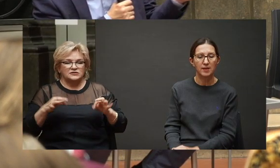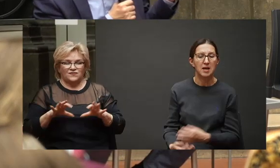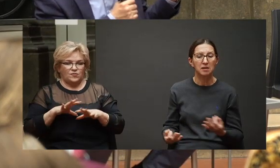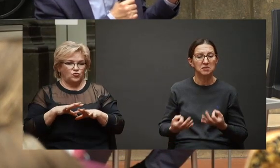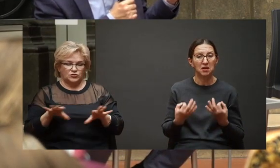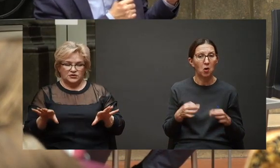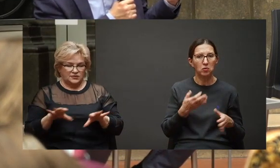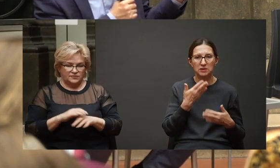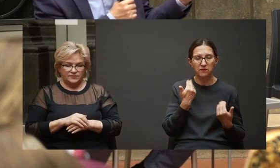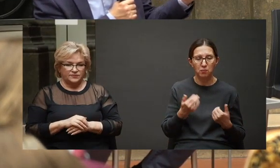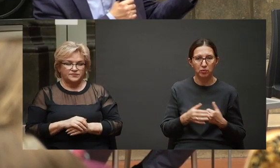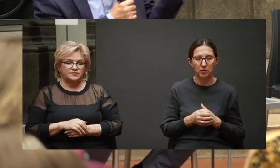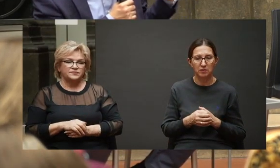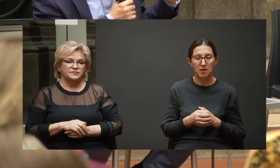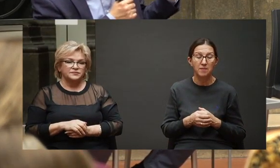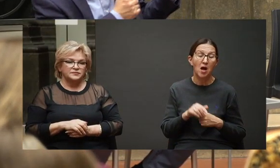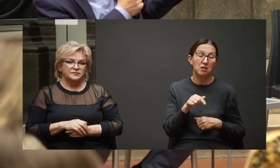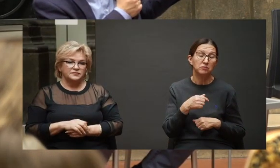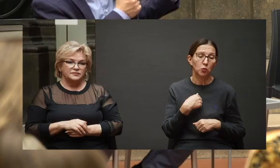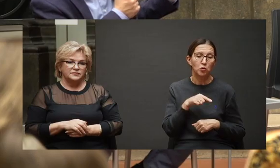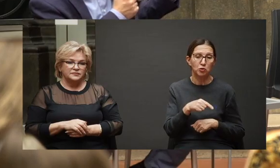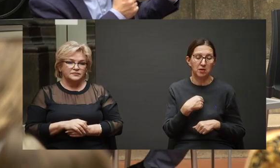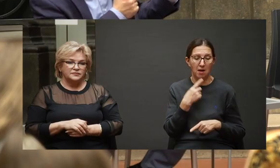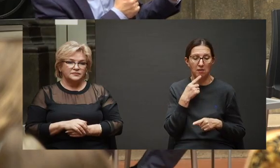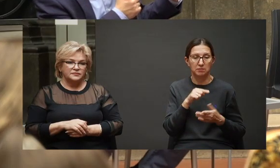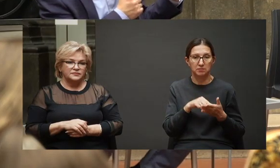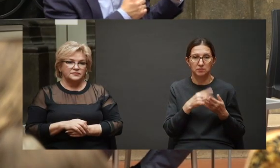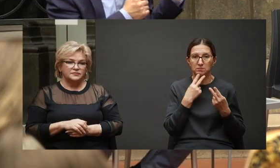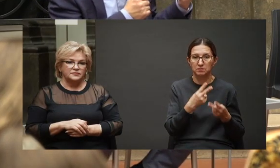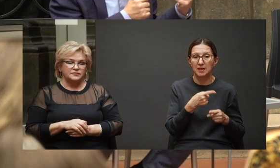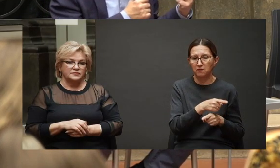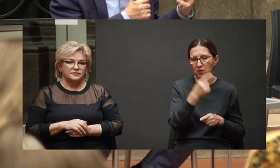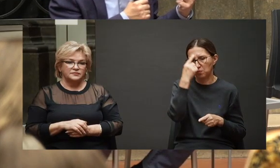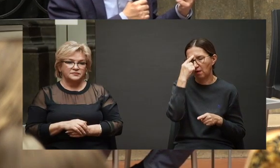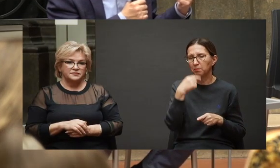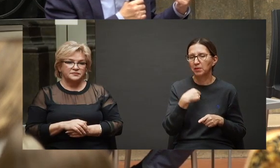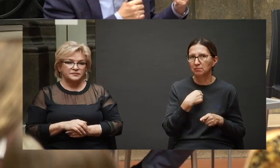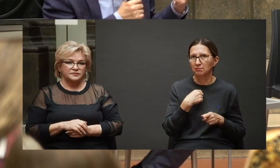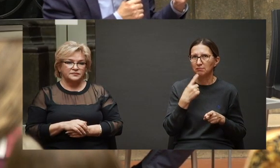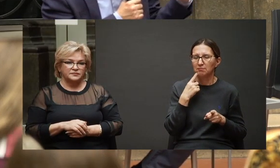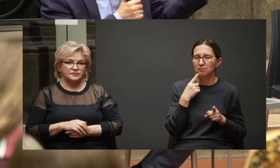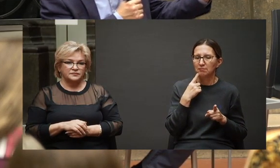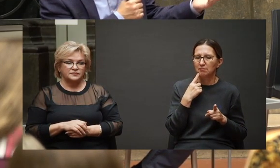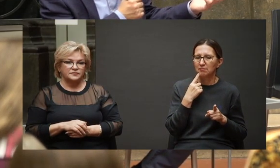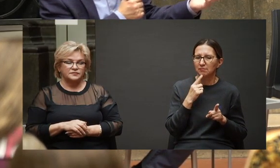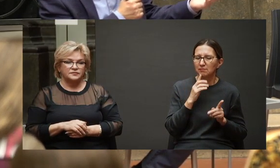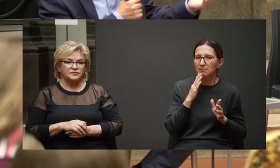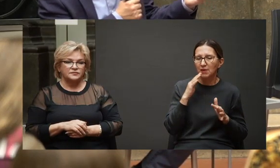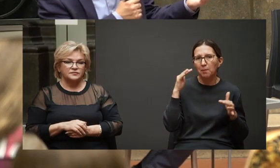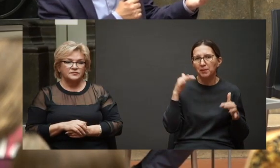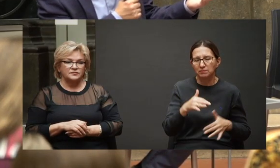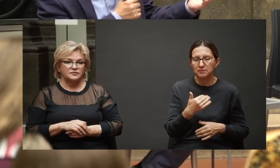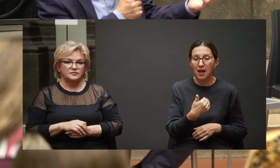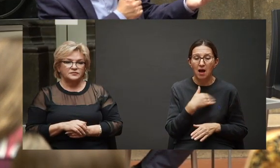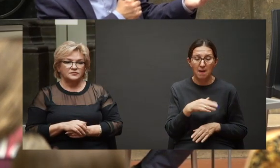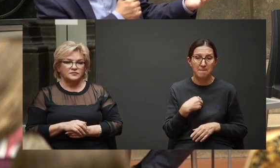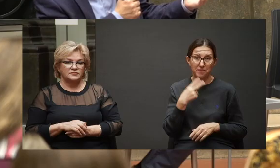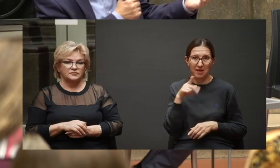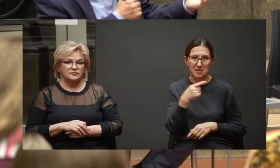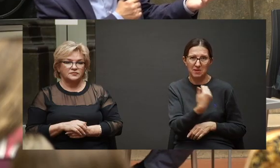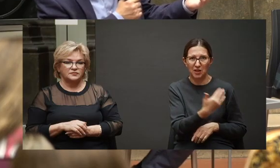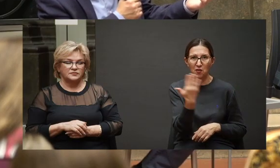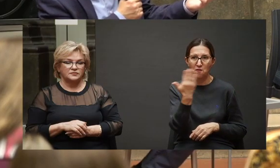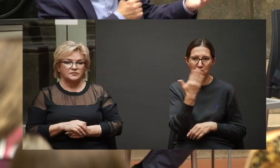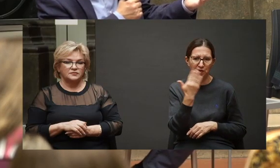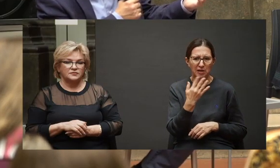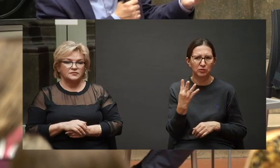хотел сказать, что это, конечно, вот то, что я попался на эту удочку, наверное, это не случайно, хотя этот фильм смотрел 4 раза, по-моему, на